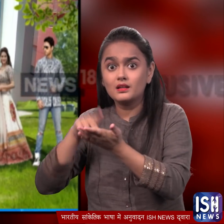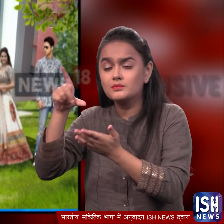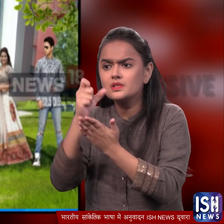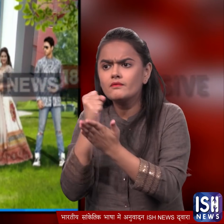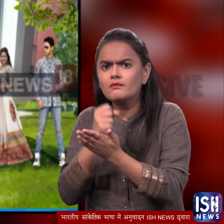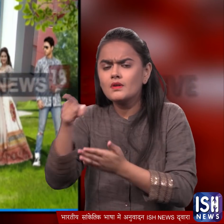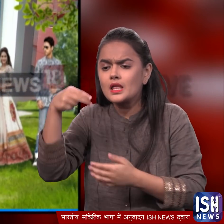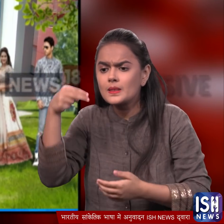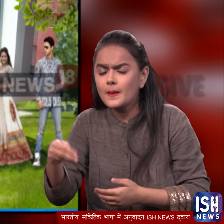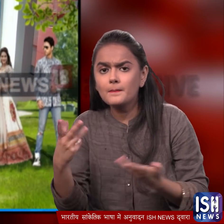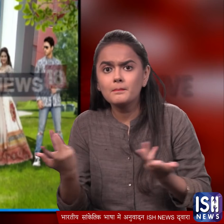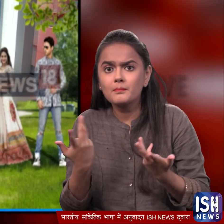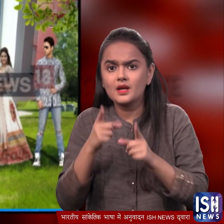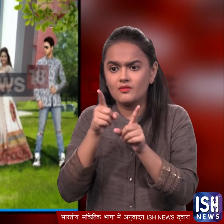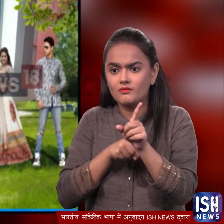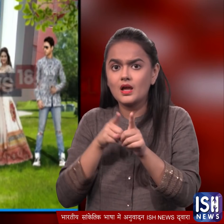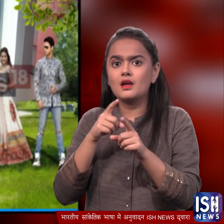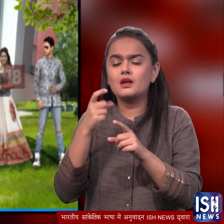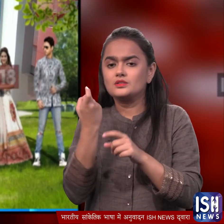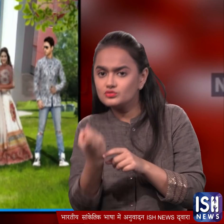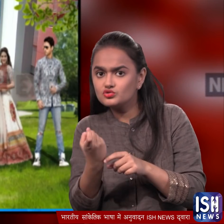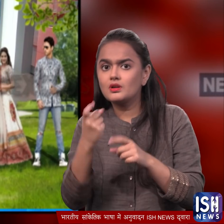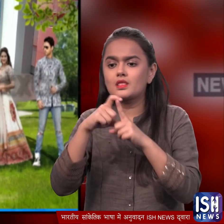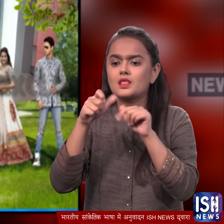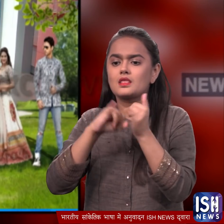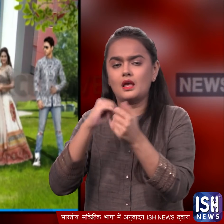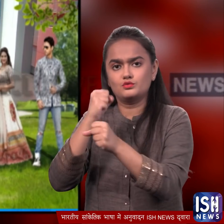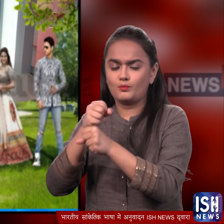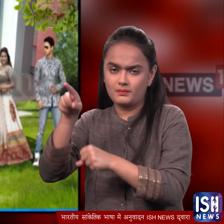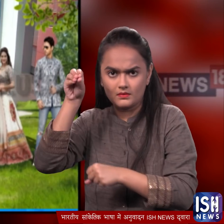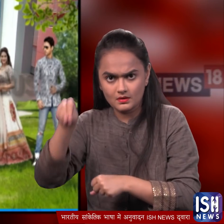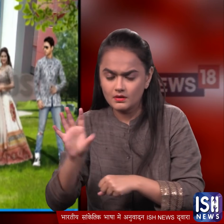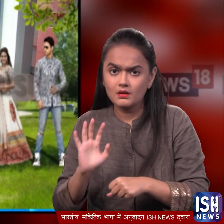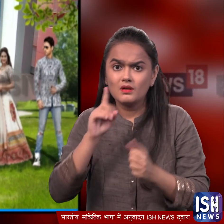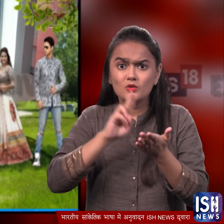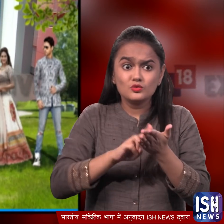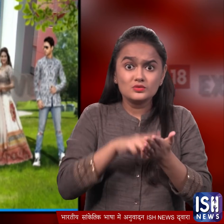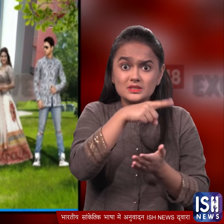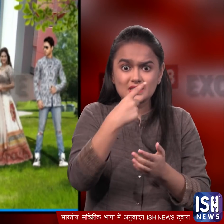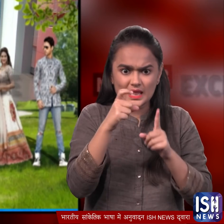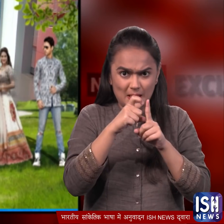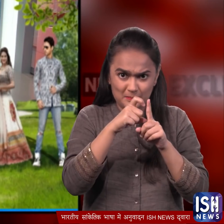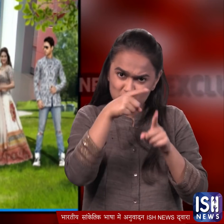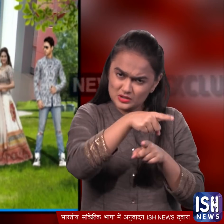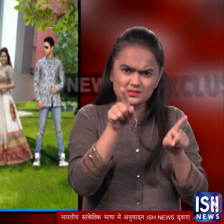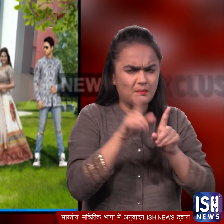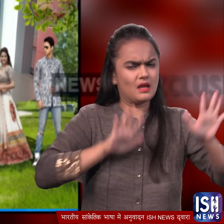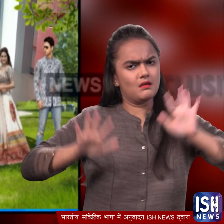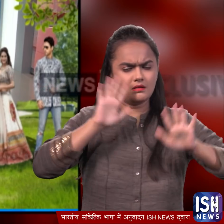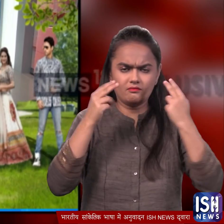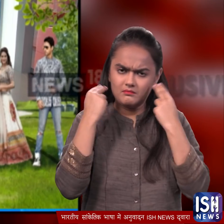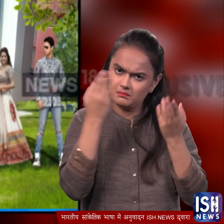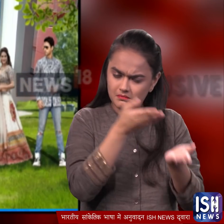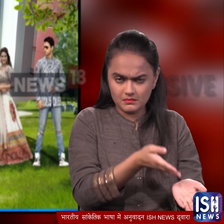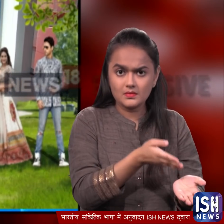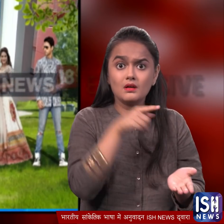जारी सर्टिफिकेट में बच्चे का नाम यान जे दास गुप्ता लिखा हुआ है। नुसरत जहां की तरह देबाशीष दास गुप्ता भी एक